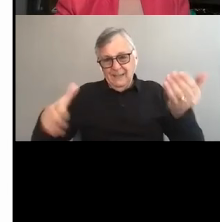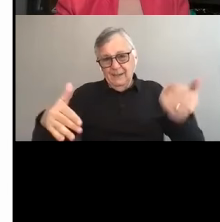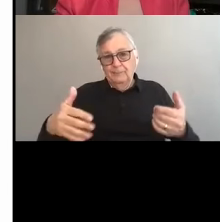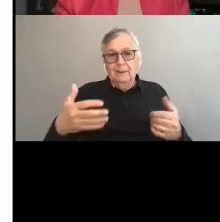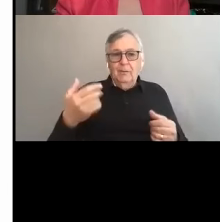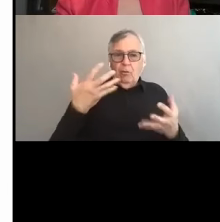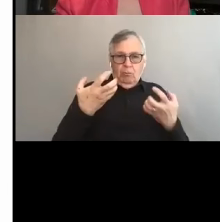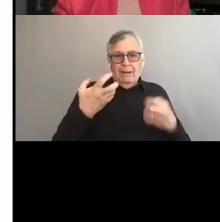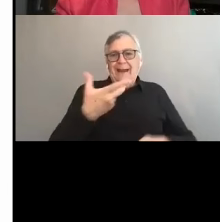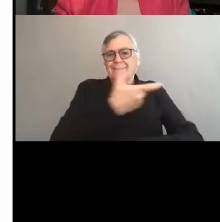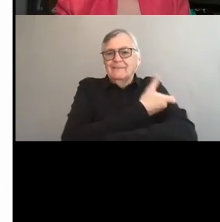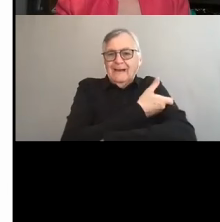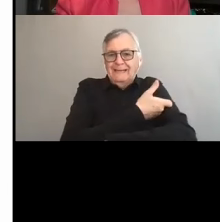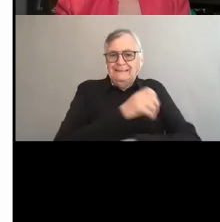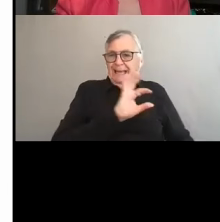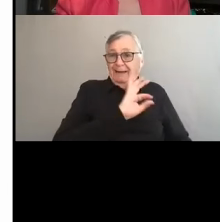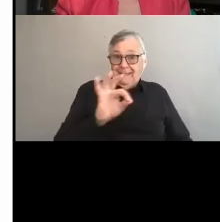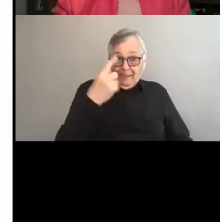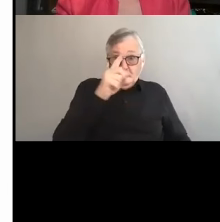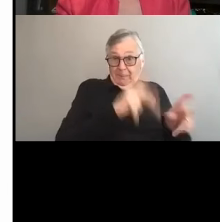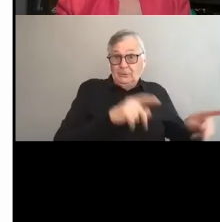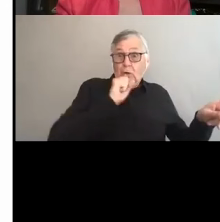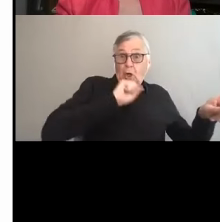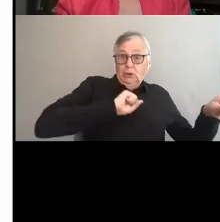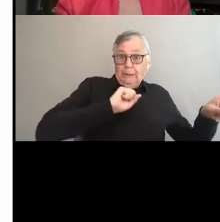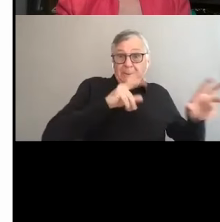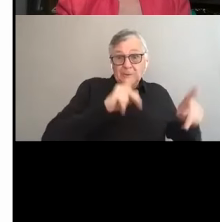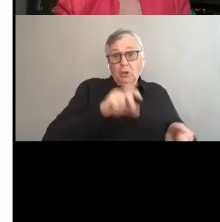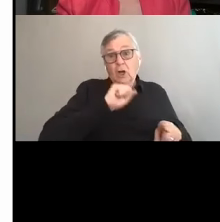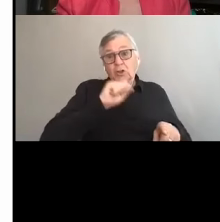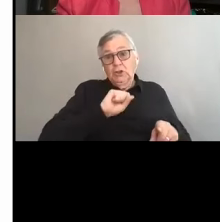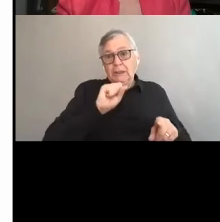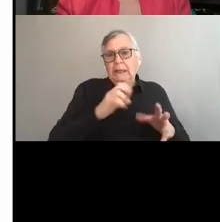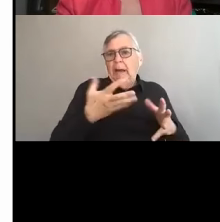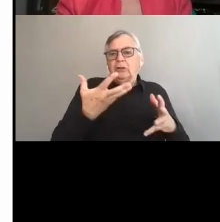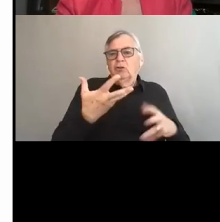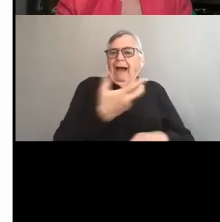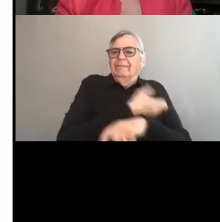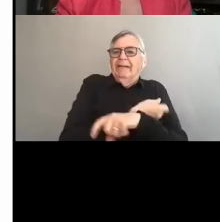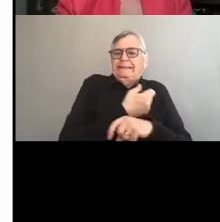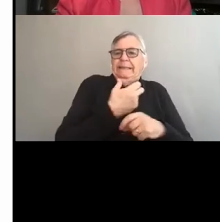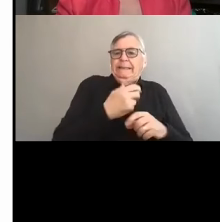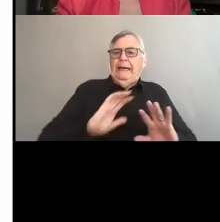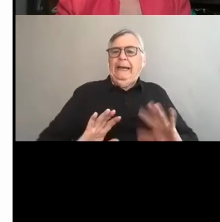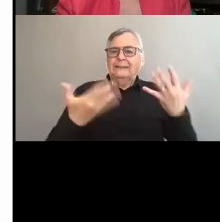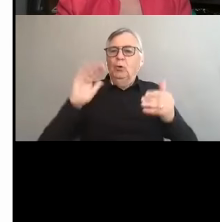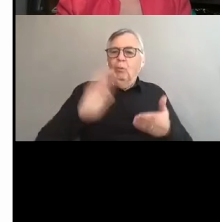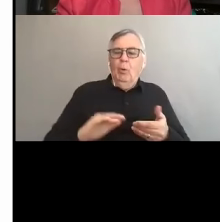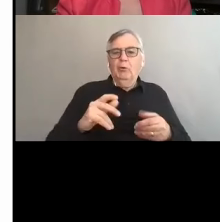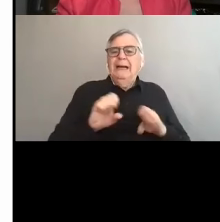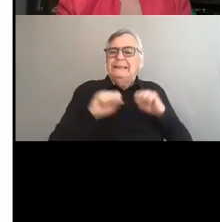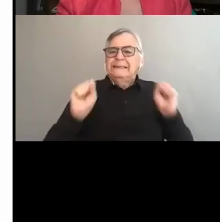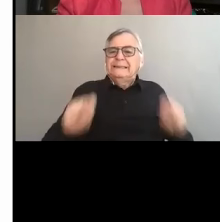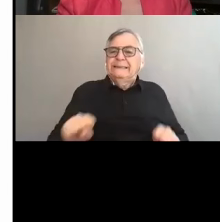que nos vaccins soient efficaces chez les personnes âgées. Puis on sait que les personnes âgées, parfois, répondent moins bien aux vaccins parce que leur système immunitaire